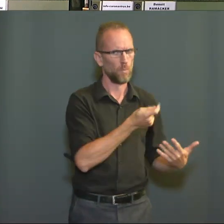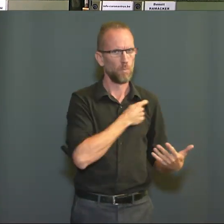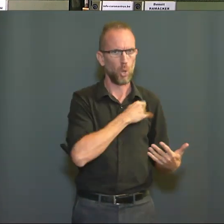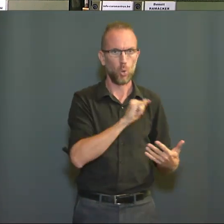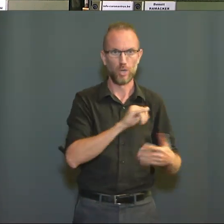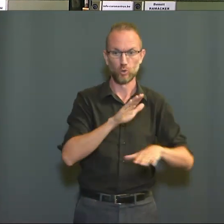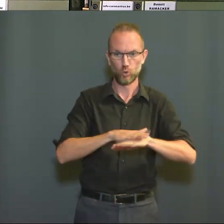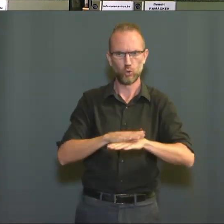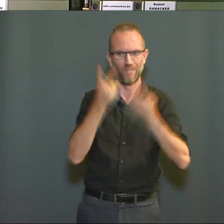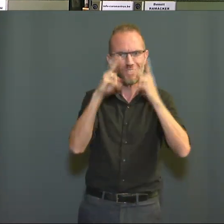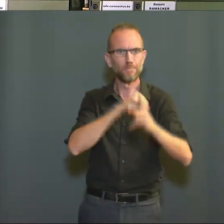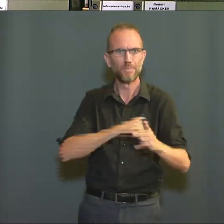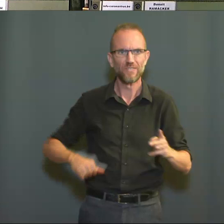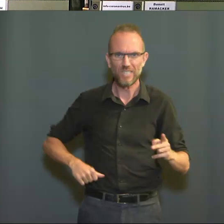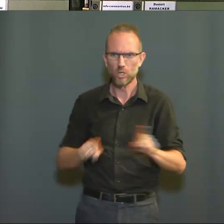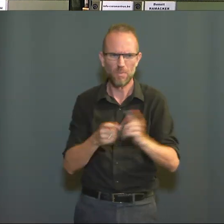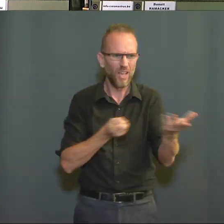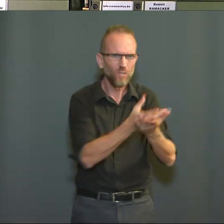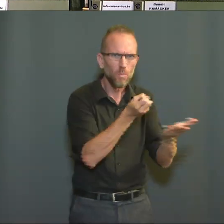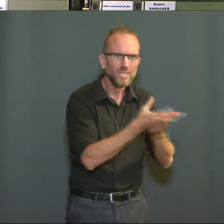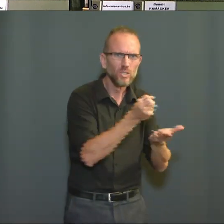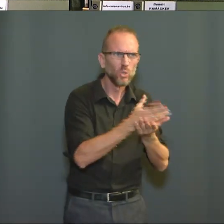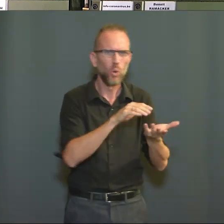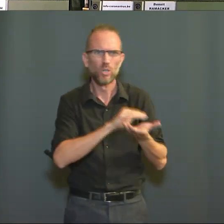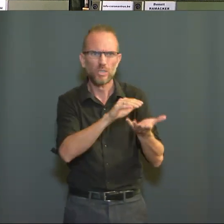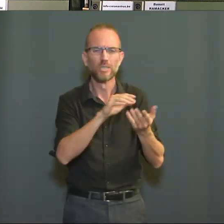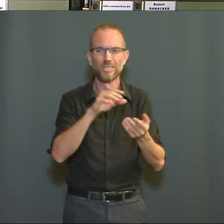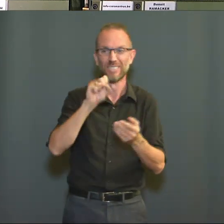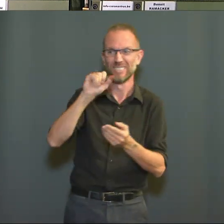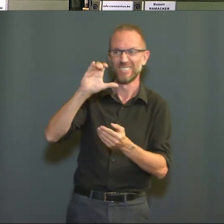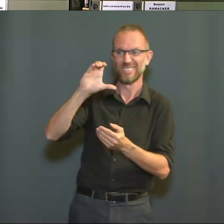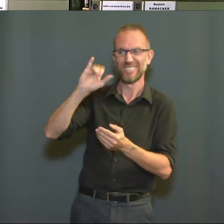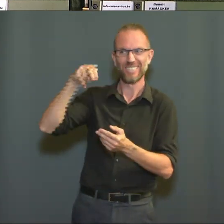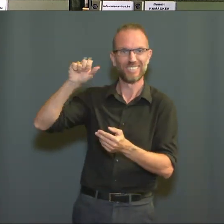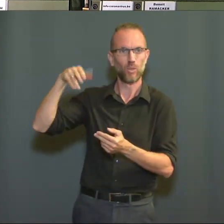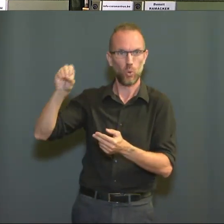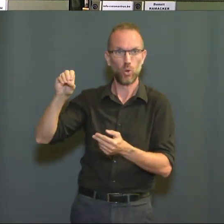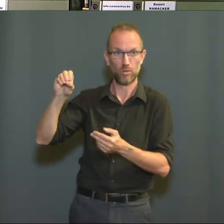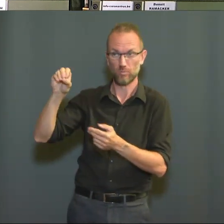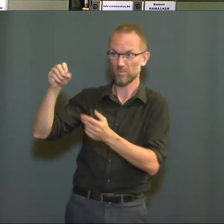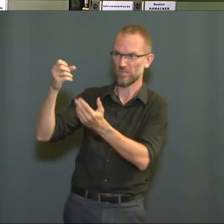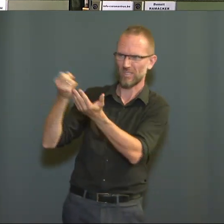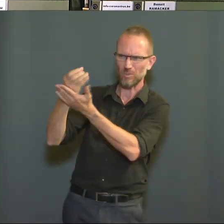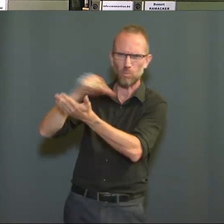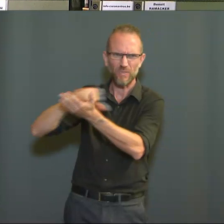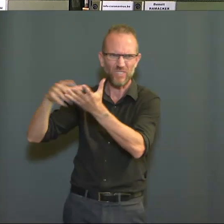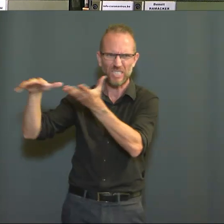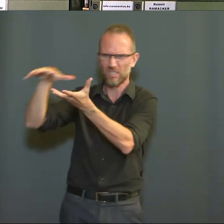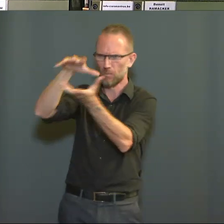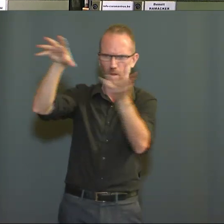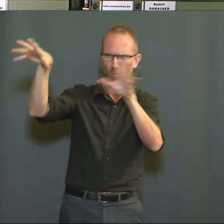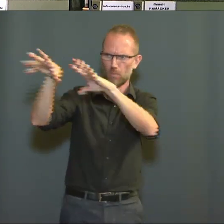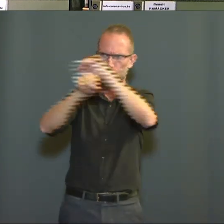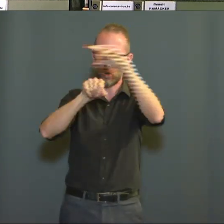Cienzano réutilisées ultérieurement, avec des risques de discrimination potentiels, par exemple l'accès à certains